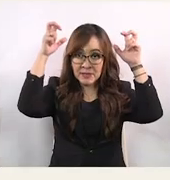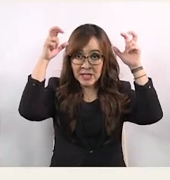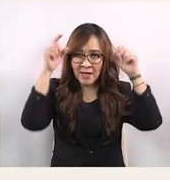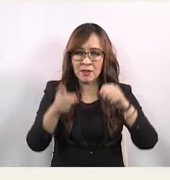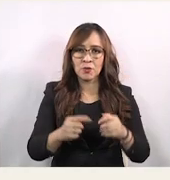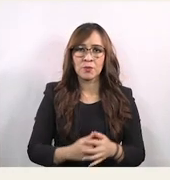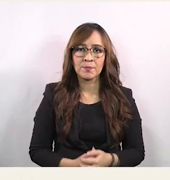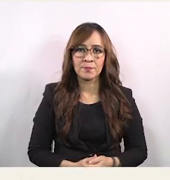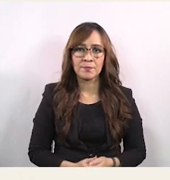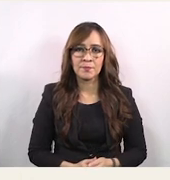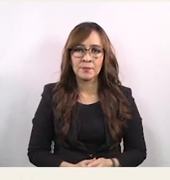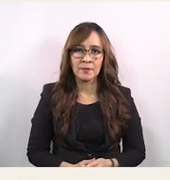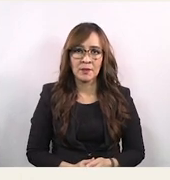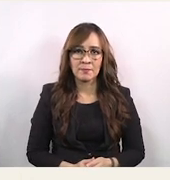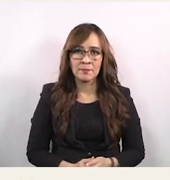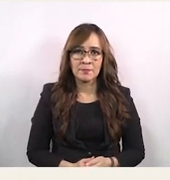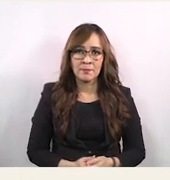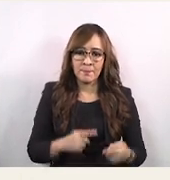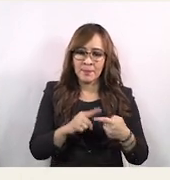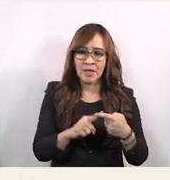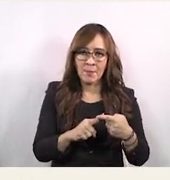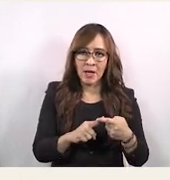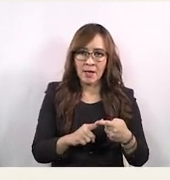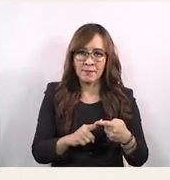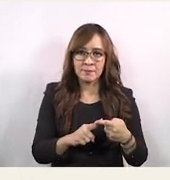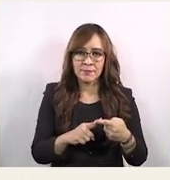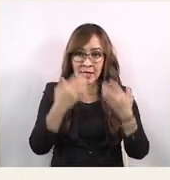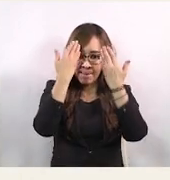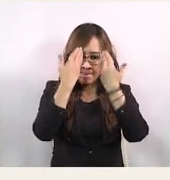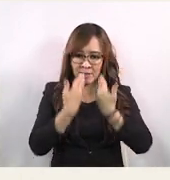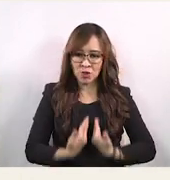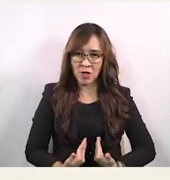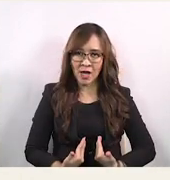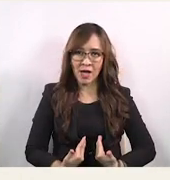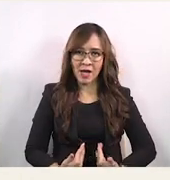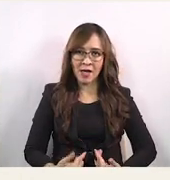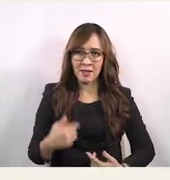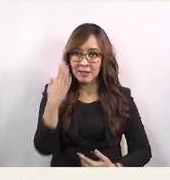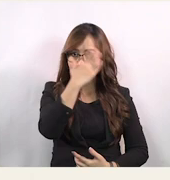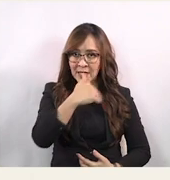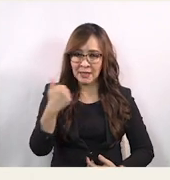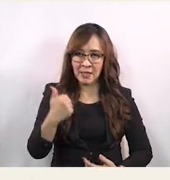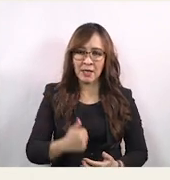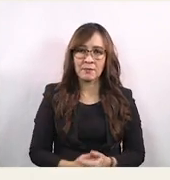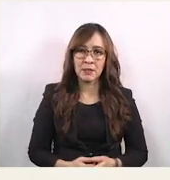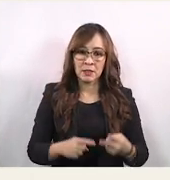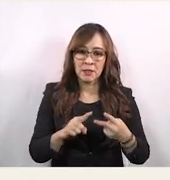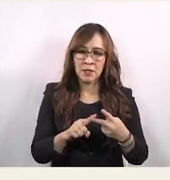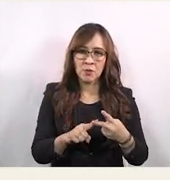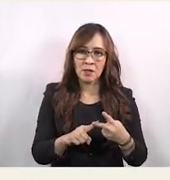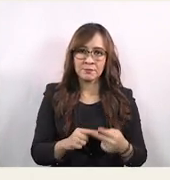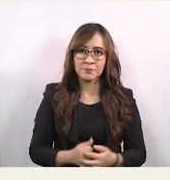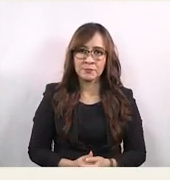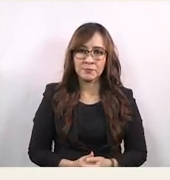Hai karena itu cara kerja di Rohis tebal yang pertama memperdaya dengan pesonanya yang kedua menyeret orang-orang pilihan baca nabi-nabi